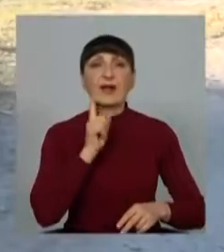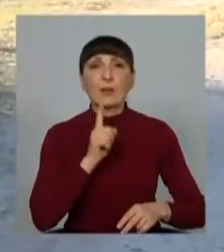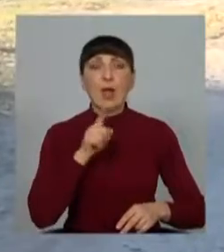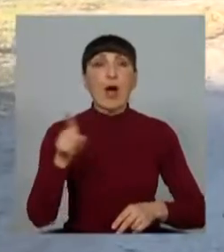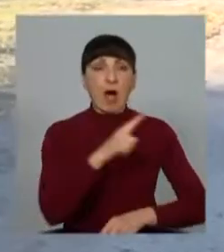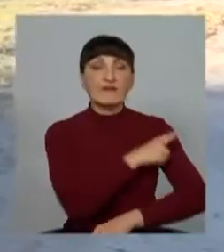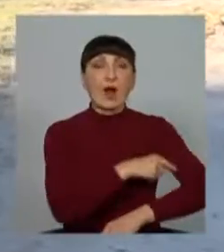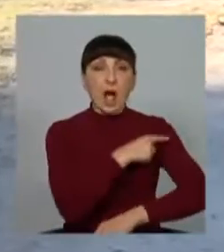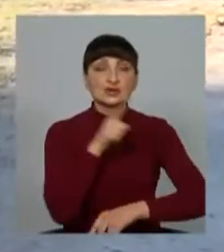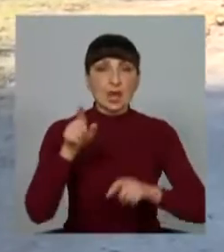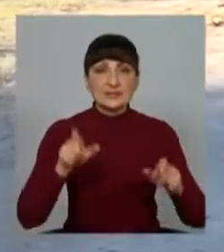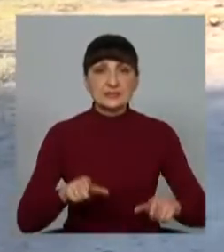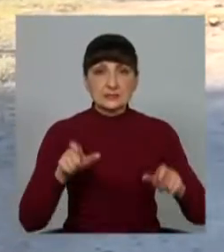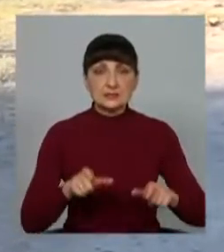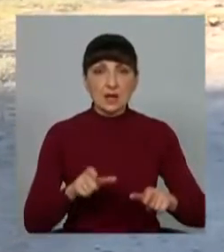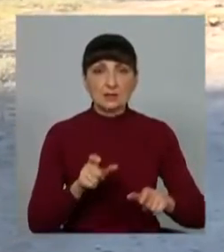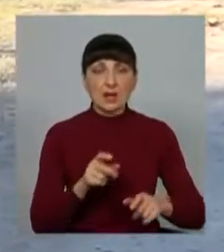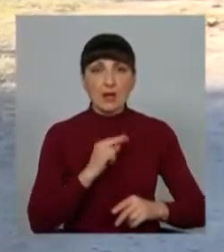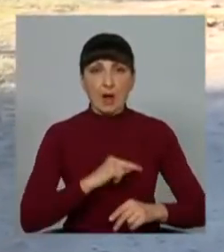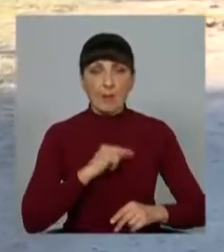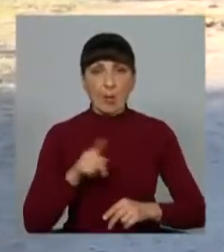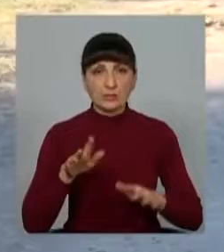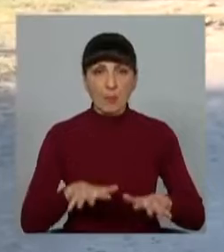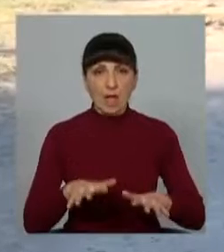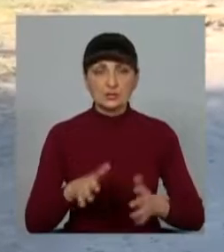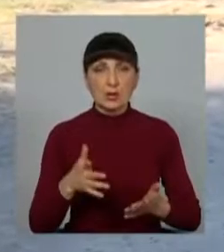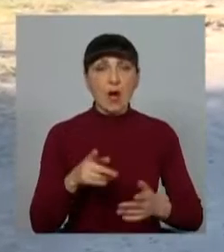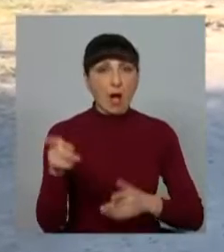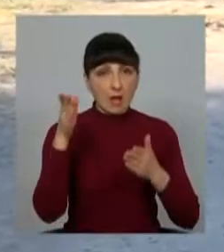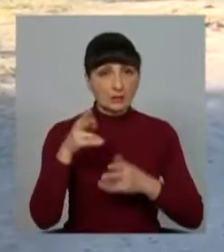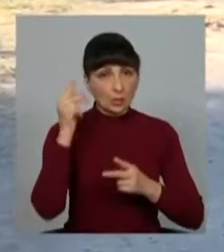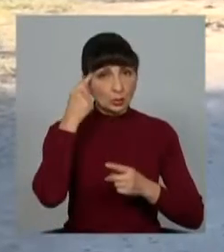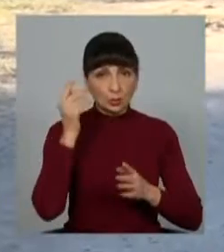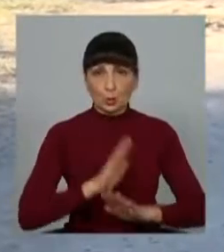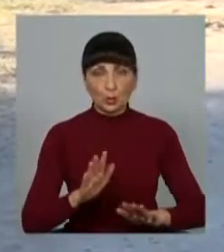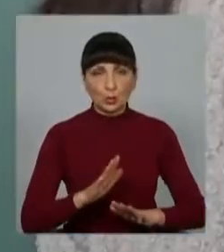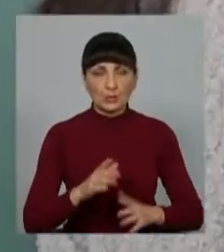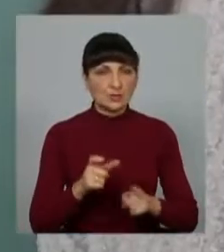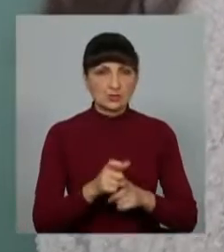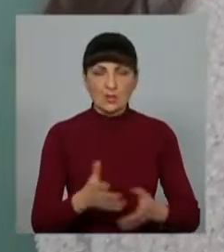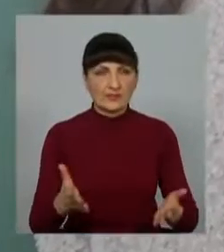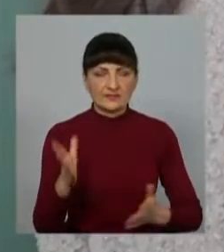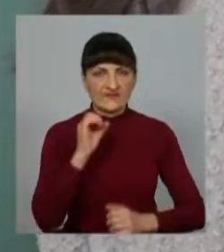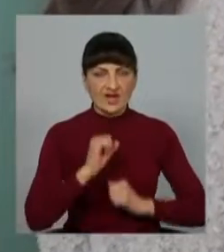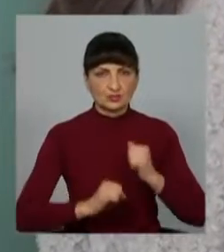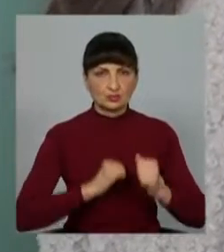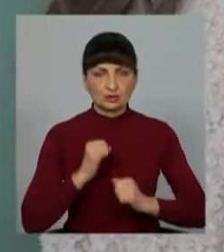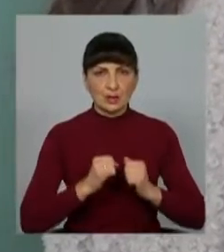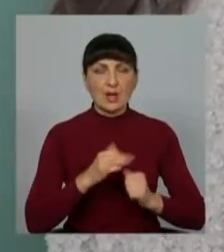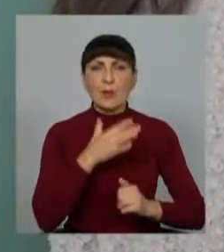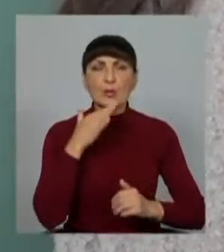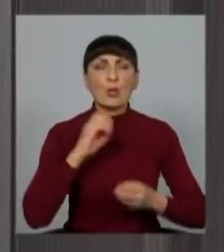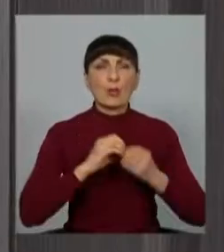А сами медработники большее время там проводят. Почему они их не думают? Слов нет, одни возмущения. Не раз о проблеме